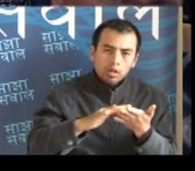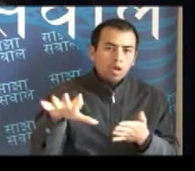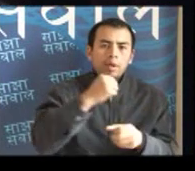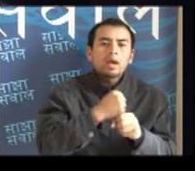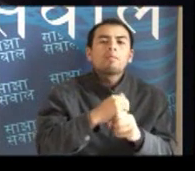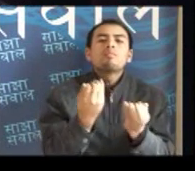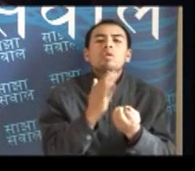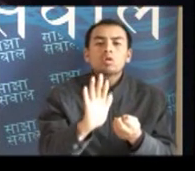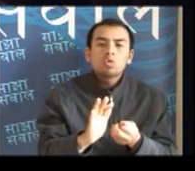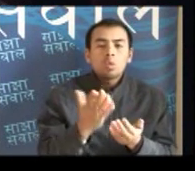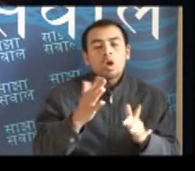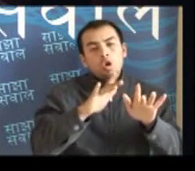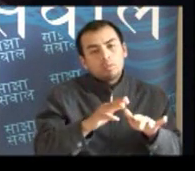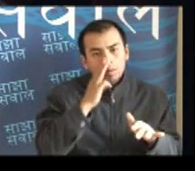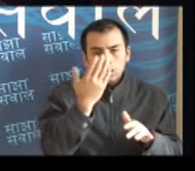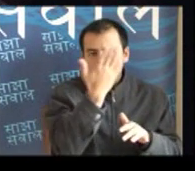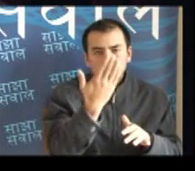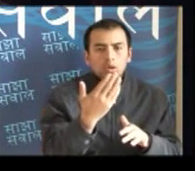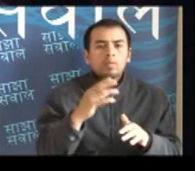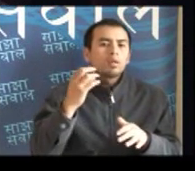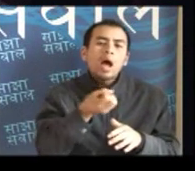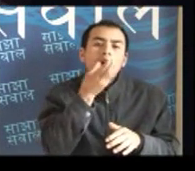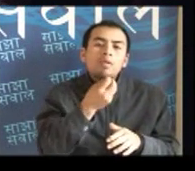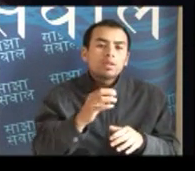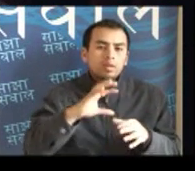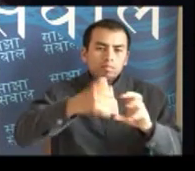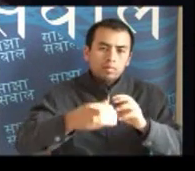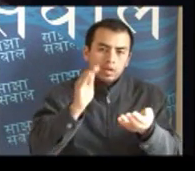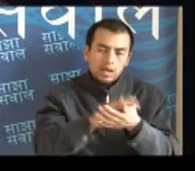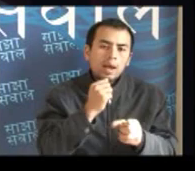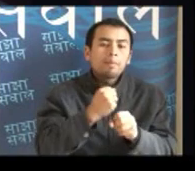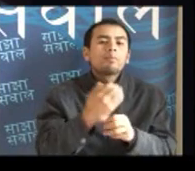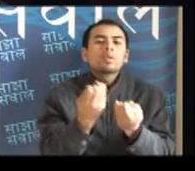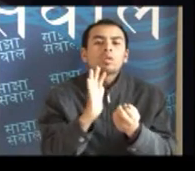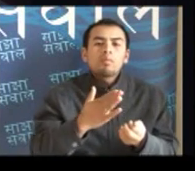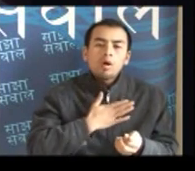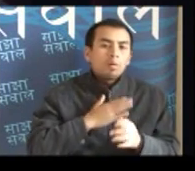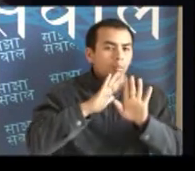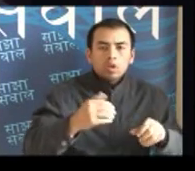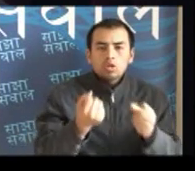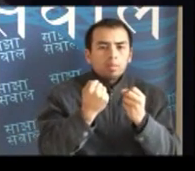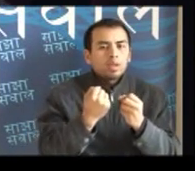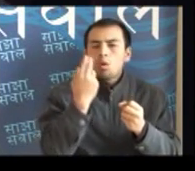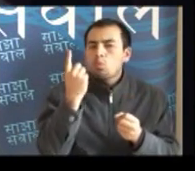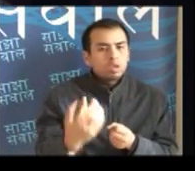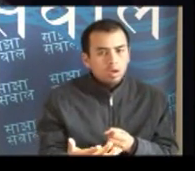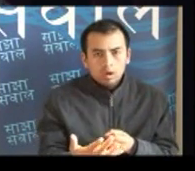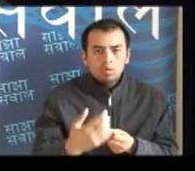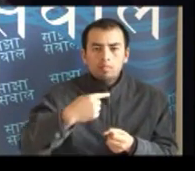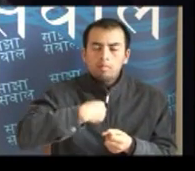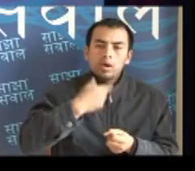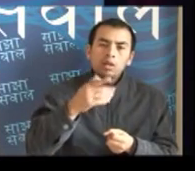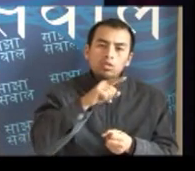काम गर्ने गर्छु अथवा कम्प्युटरमा म स्क्रिन रिडिङ सफ्टवेयर राखेर काम गर्छु, त्यो चाहिँ ममा भएको फरक क्षमता भएर होइन,